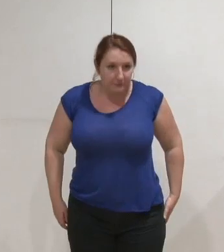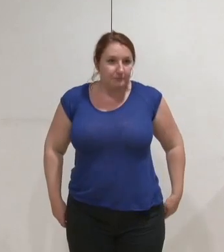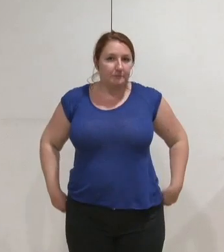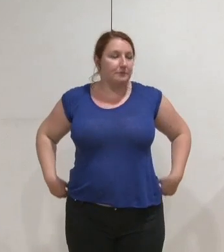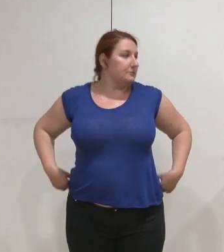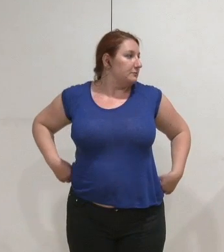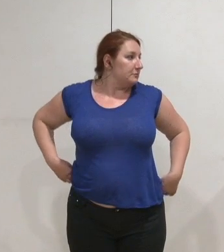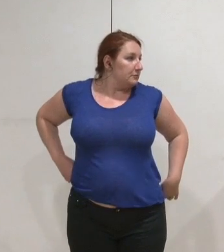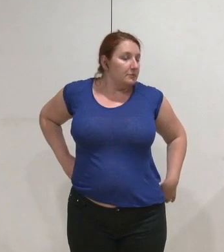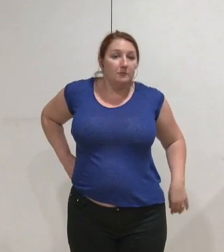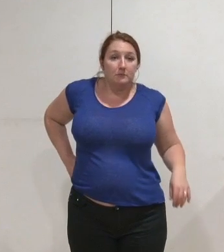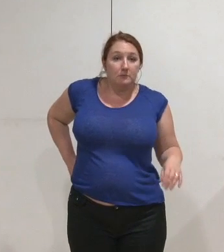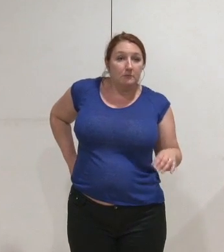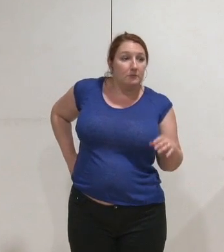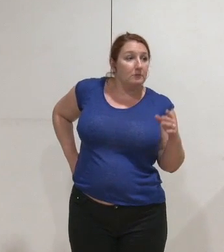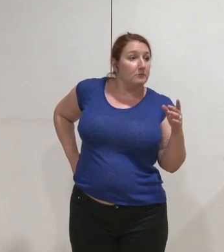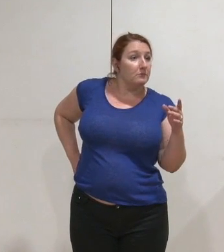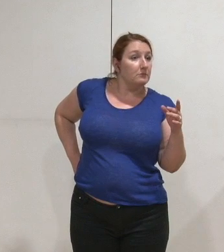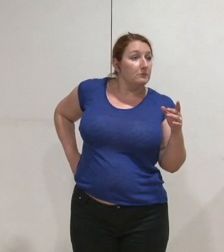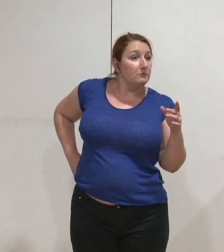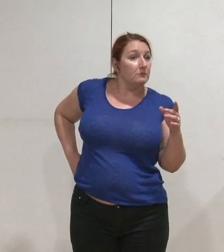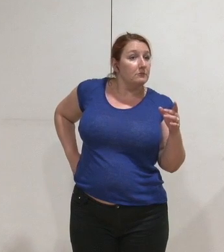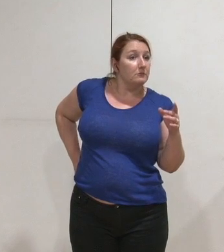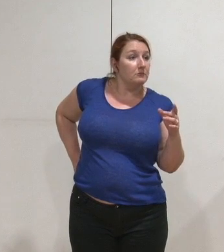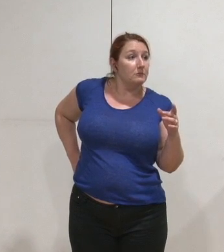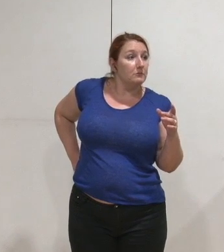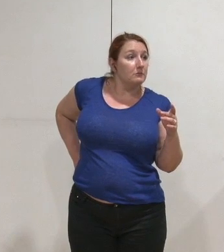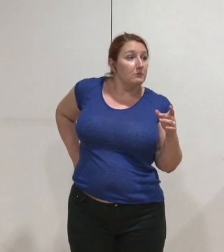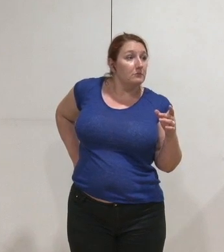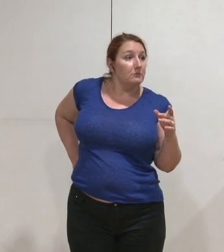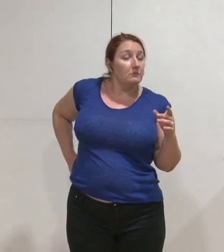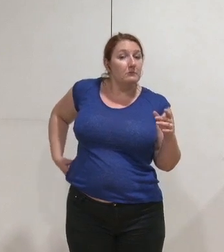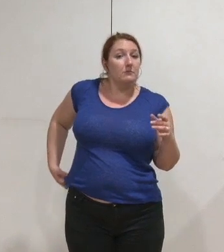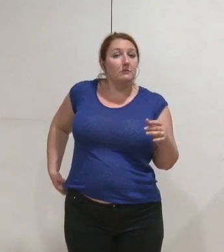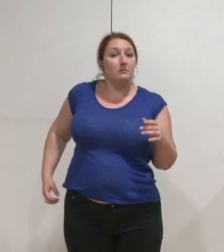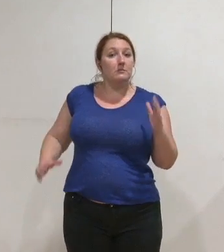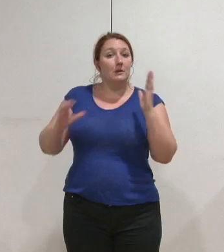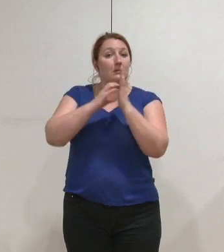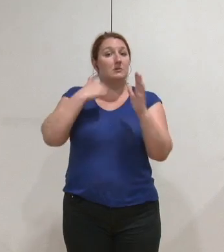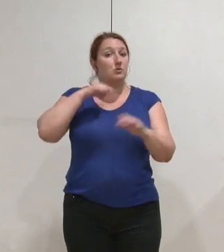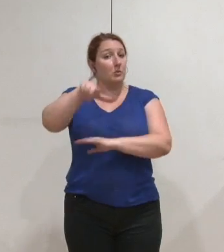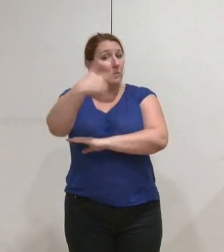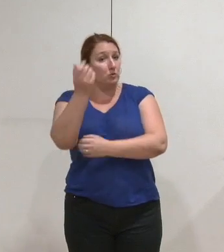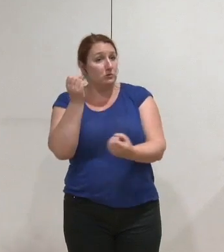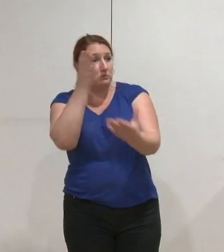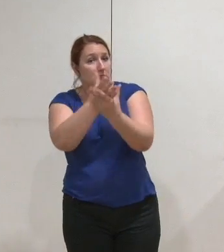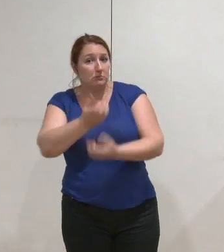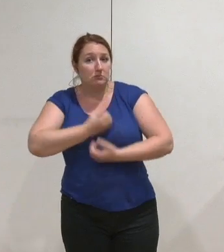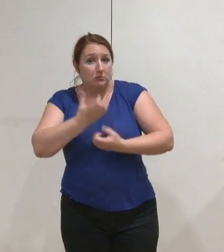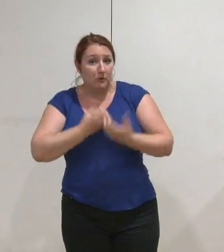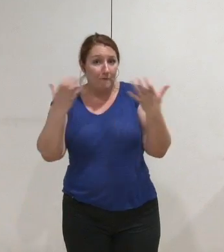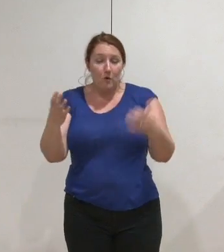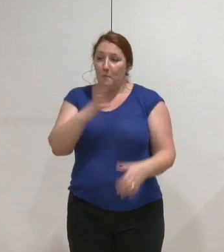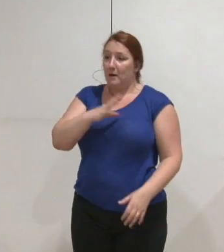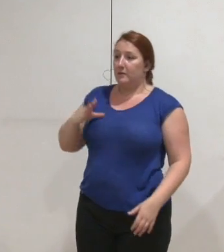dénomination est-ce qu'il y a des interventions sur la délibération numéro 12 madame boucala oui